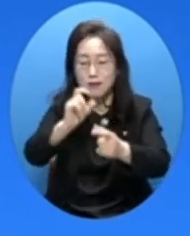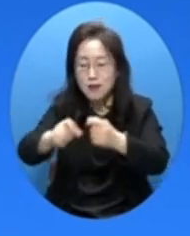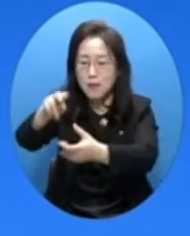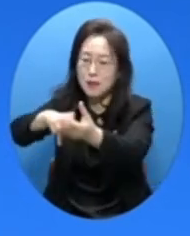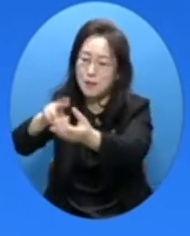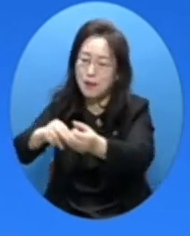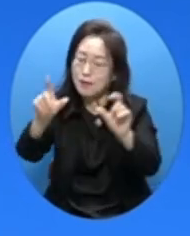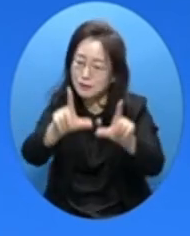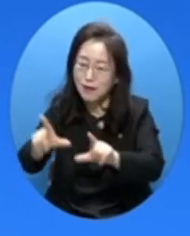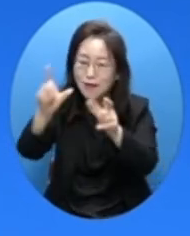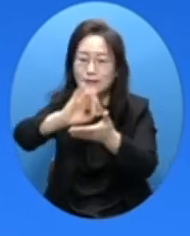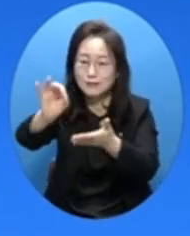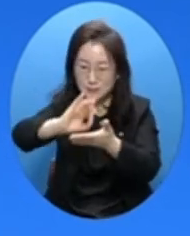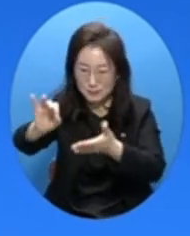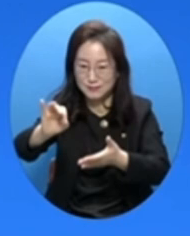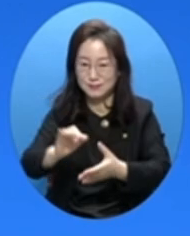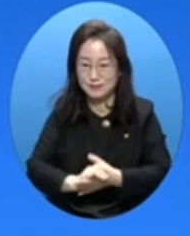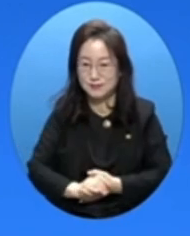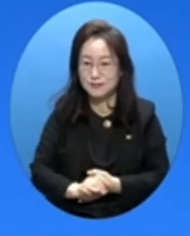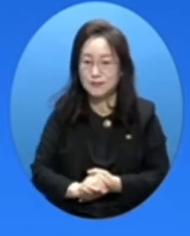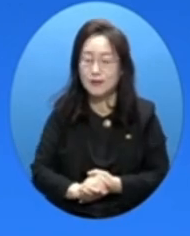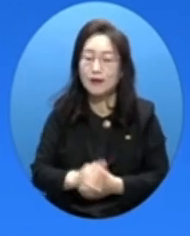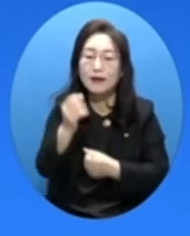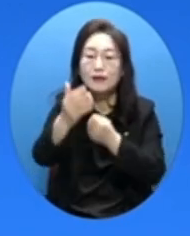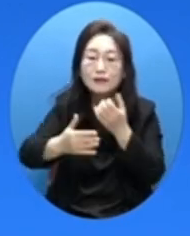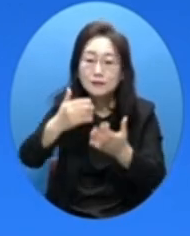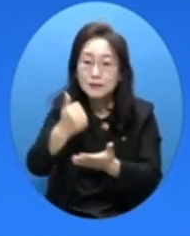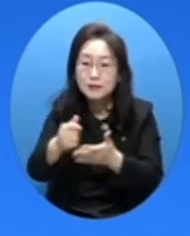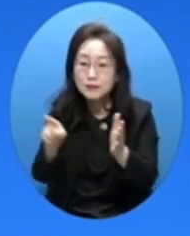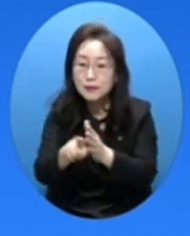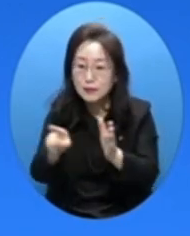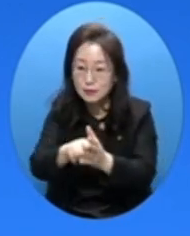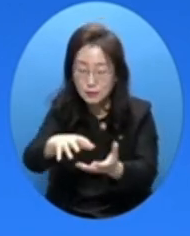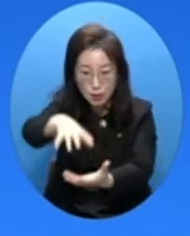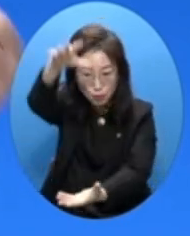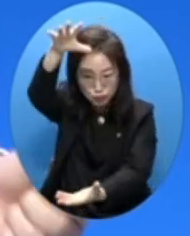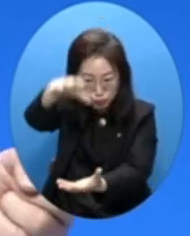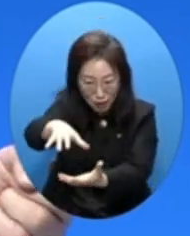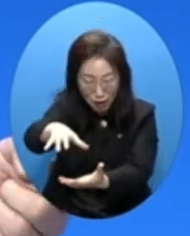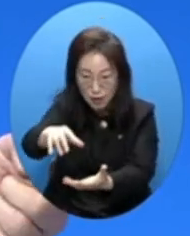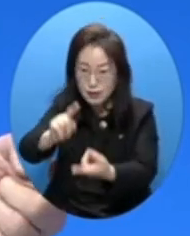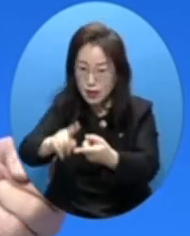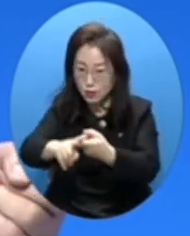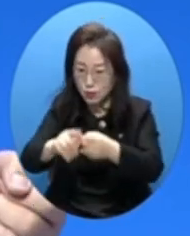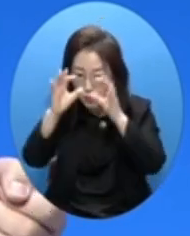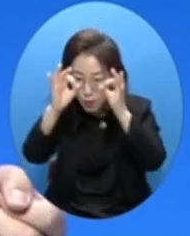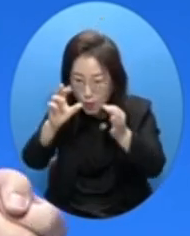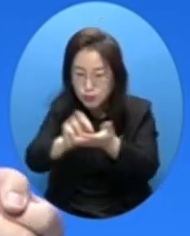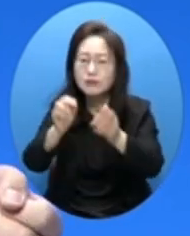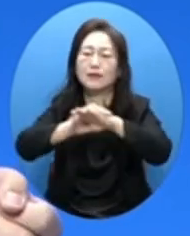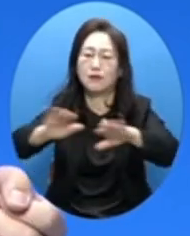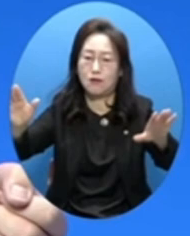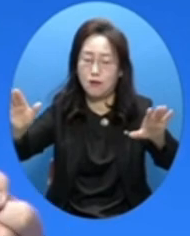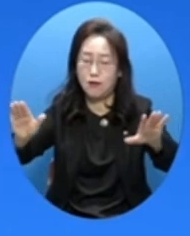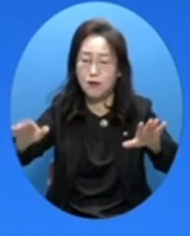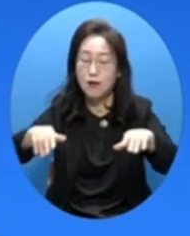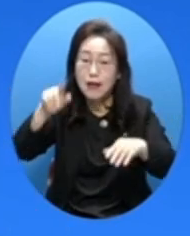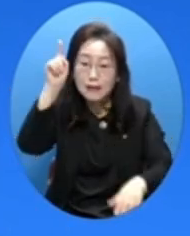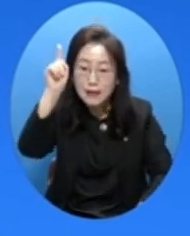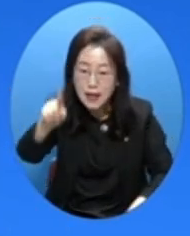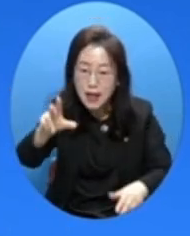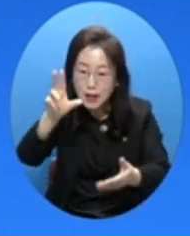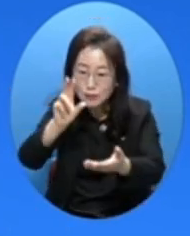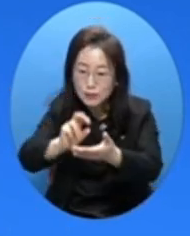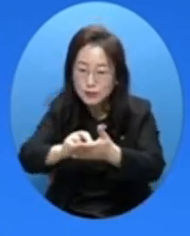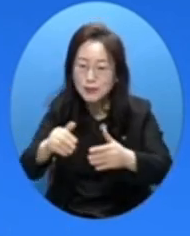생활비로 쓸 수 있게 되었습니다. 하나님께서는 우리의 믿음의 분량을 보시고 오늘의 문제도 해결해 주시고 내일의